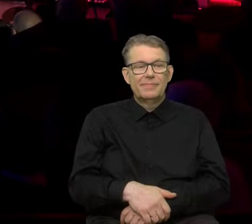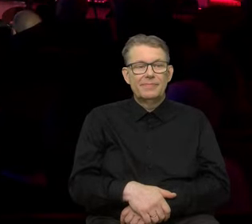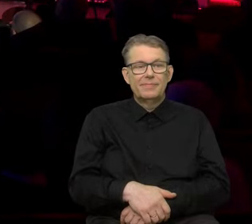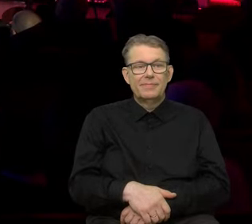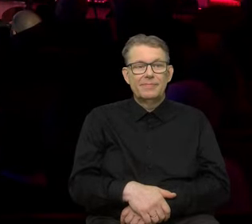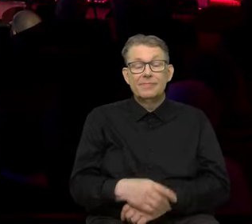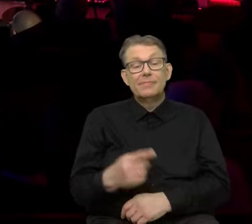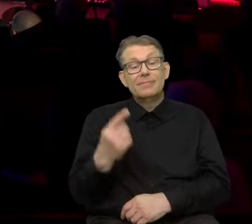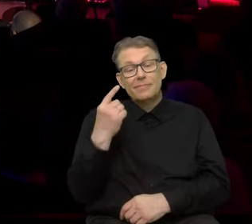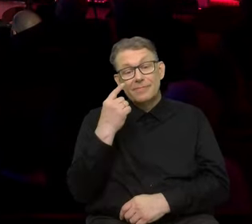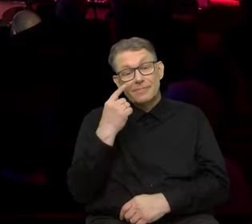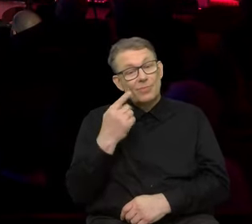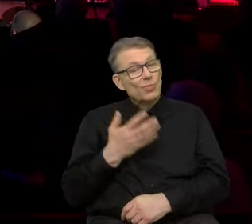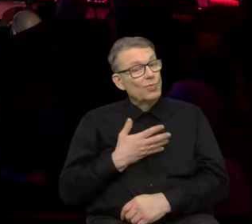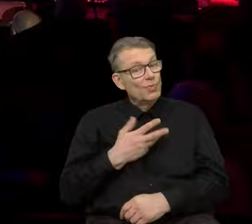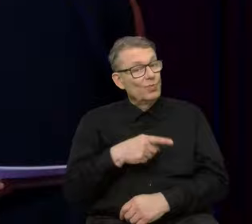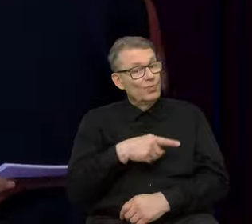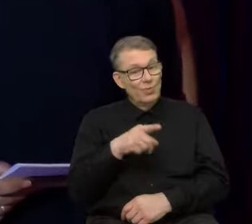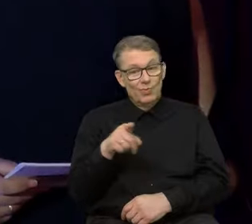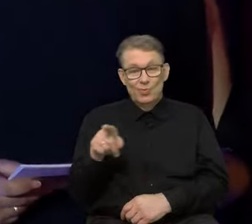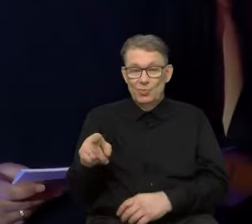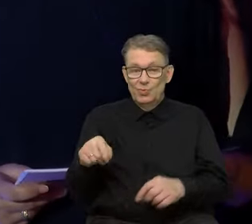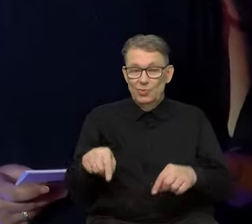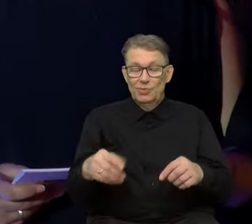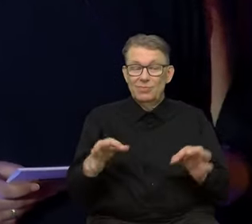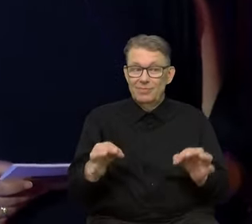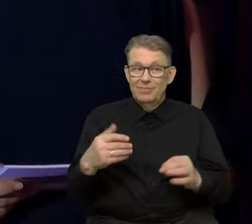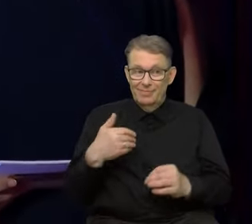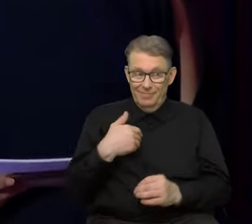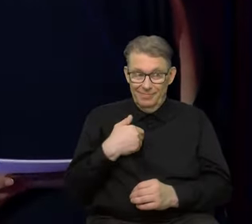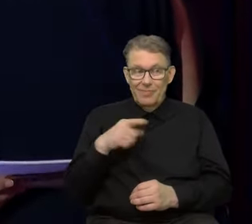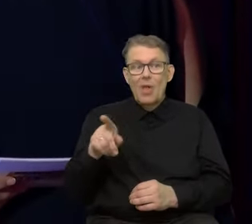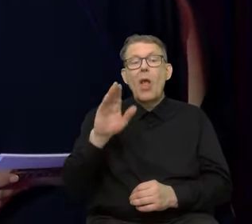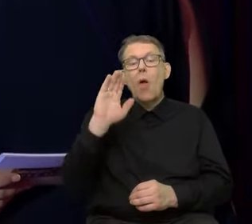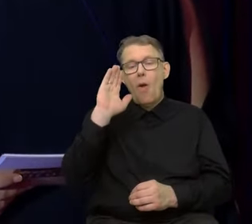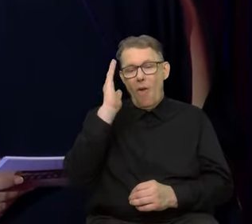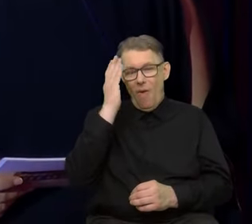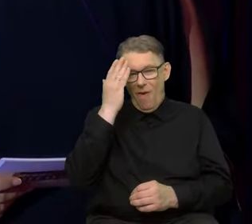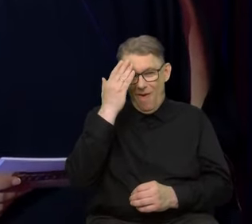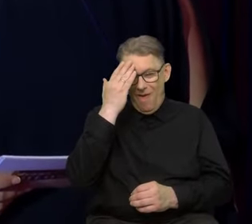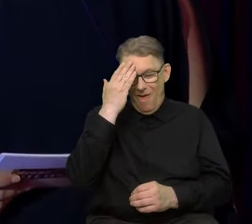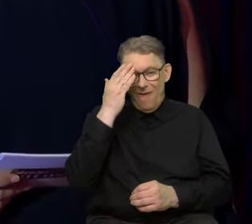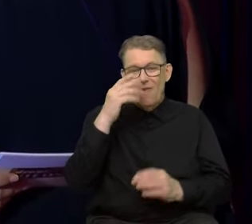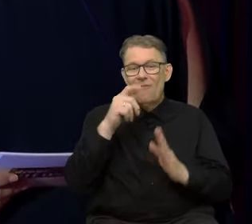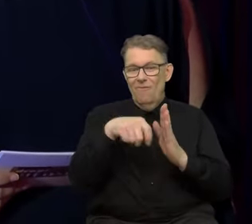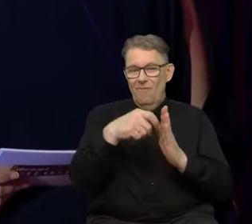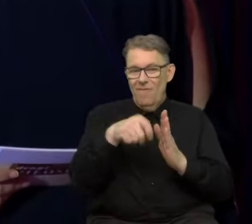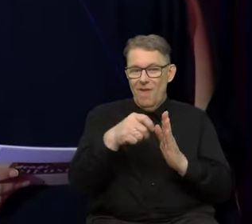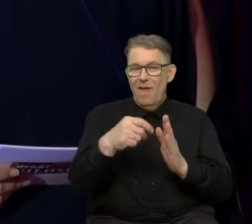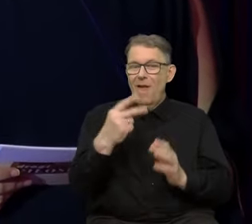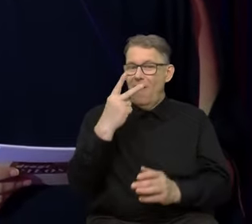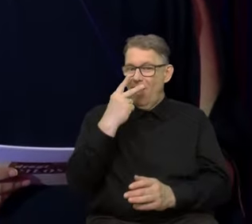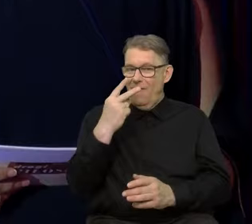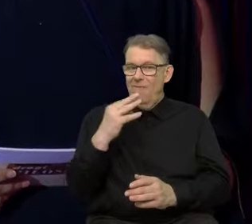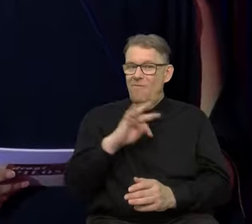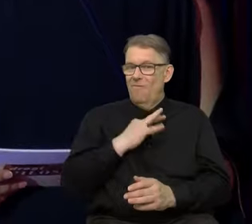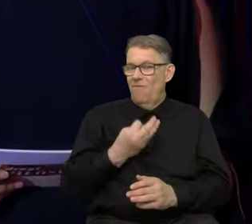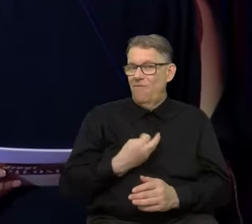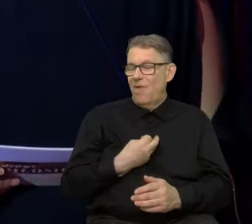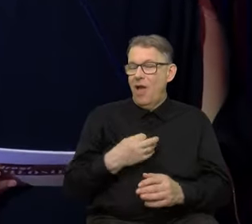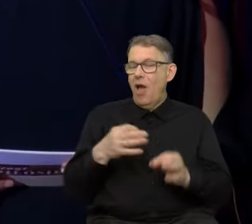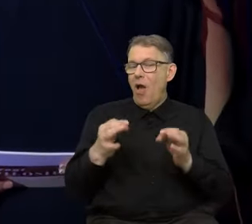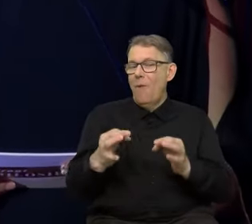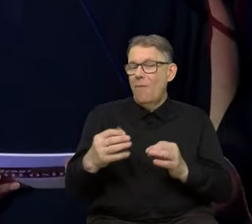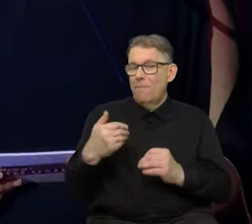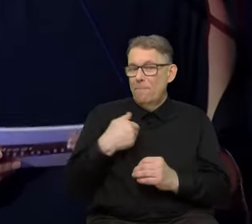Sądząc po reakcji, myślę, że wielu tu obecnym udało się rozpoznać się tu na tym materiale, zobaczyć swoją obecność na